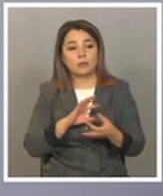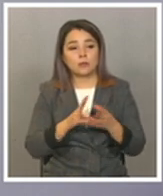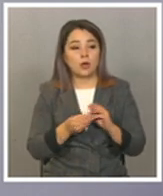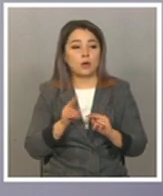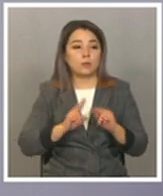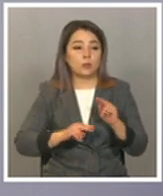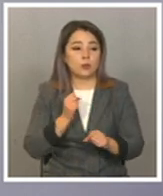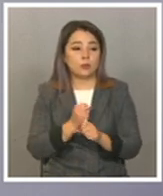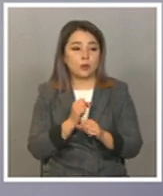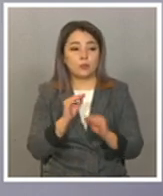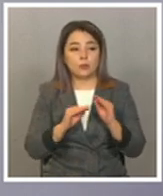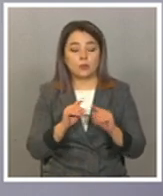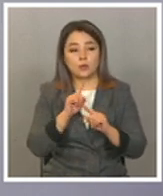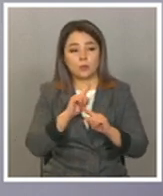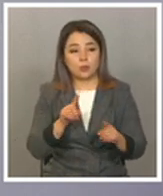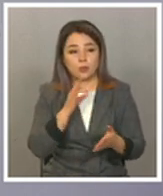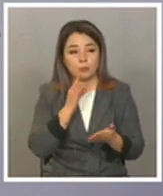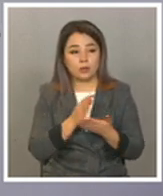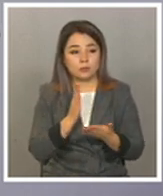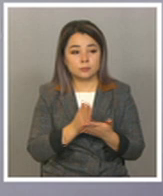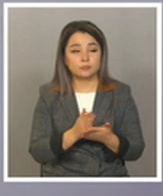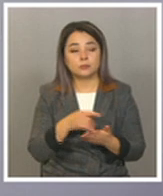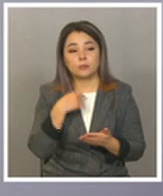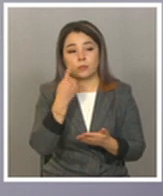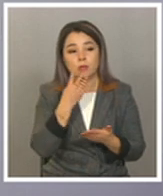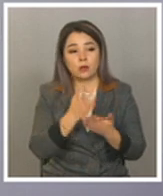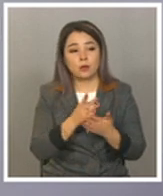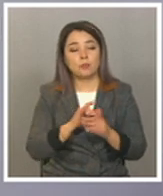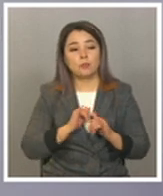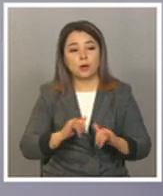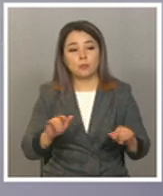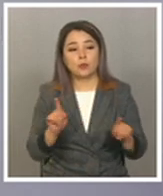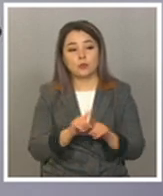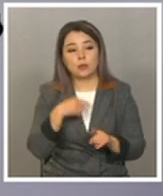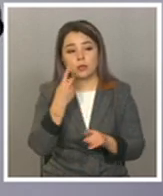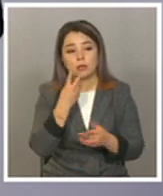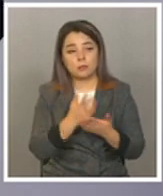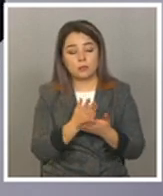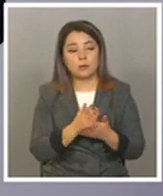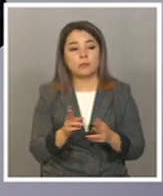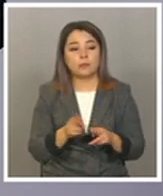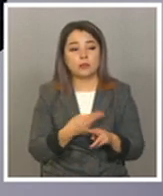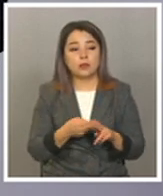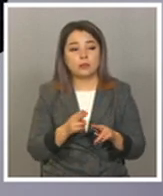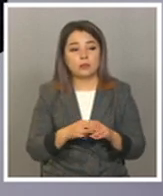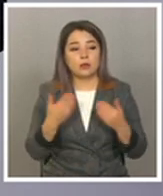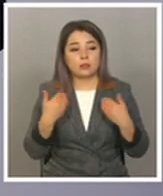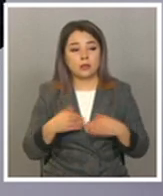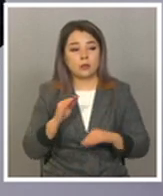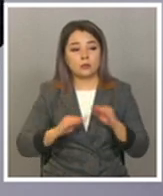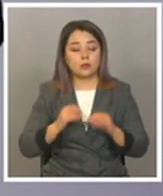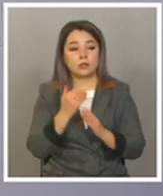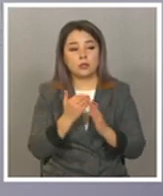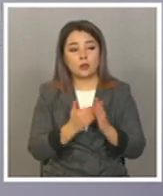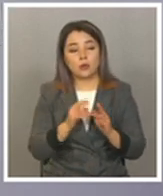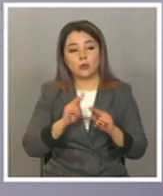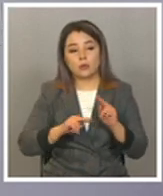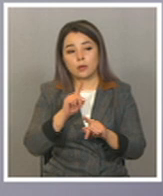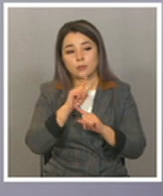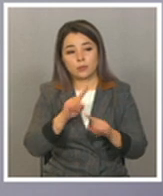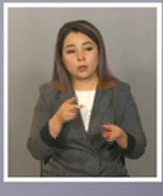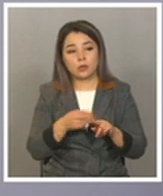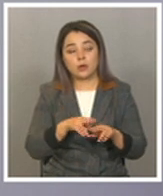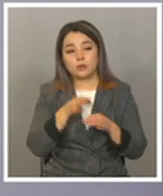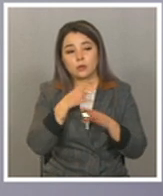тіршілік болмайды. Түрде, популяцияда ағзасыз жүйе құралмайды. Кез келген